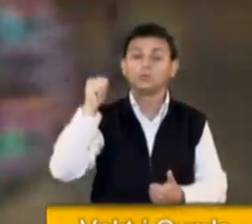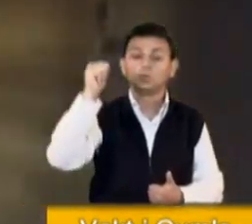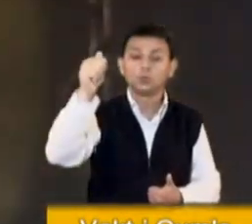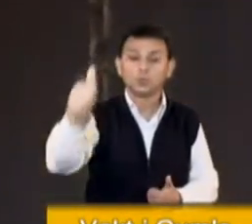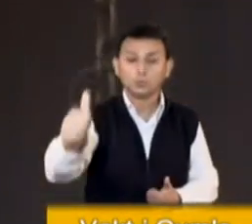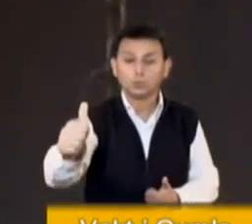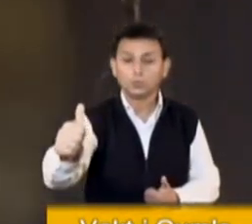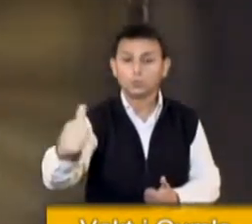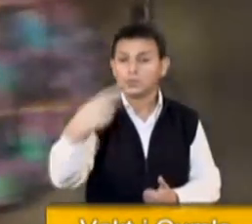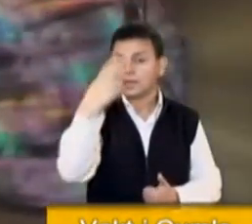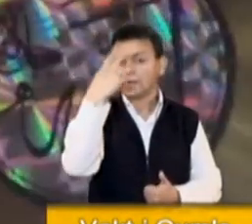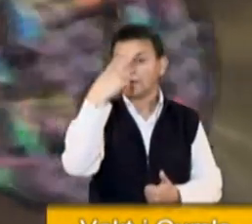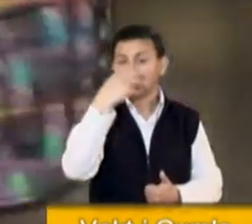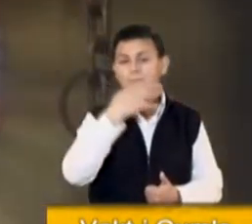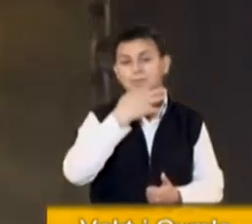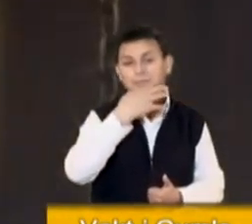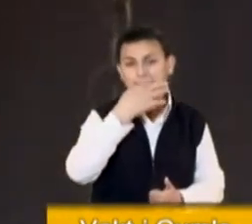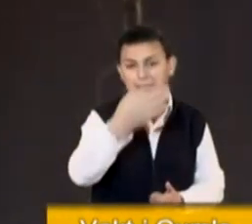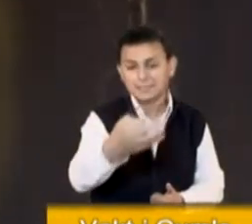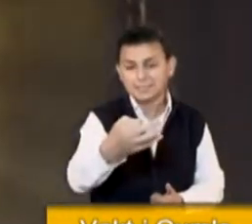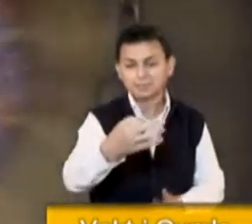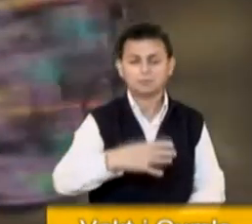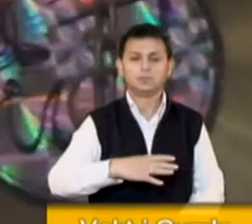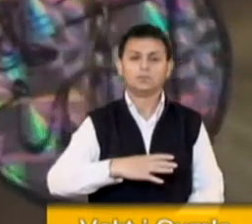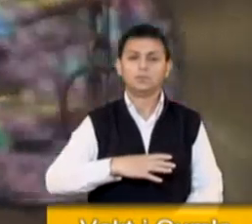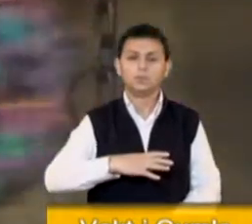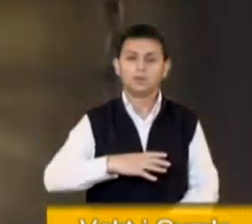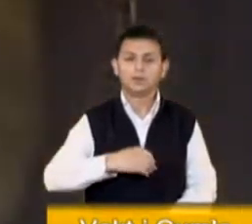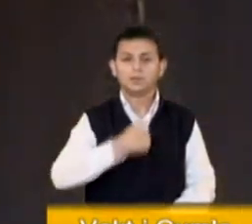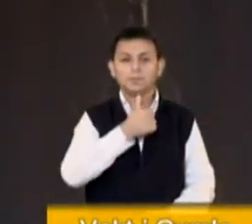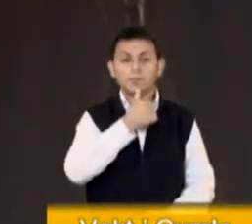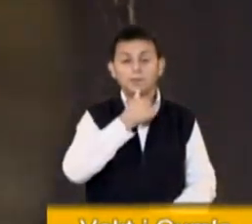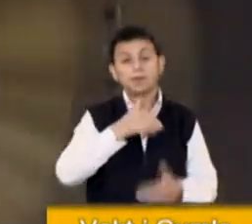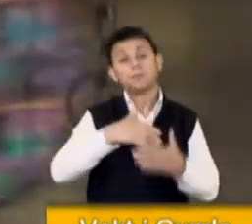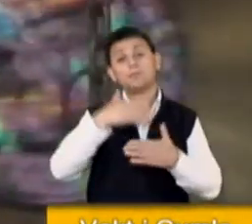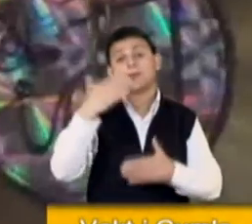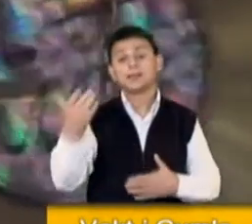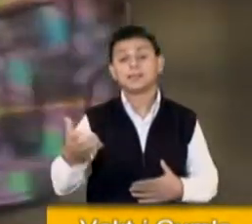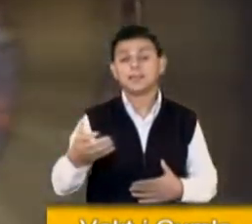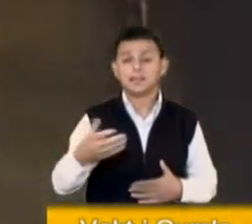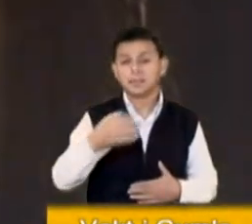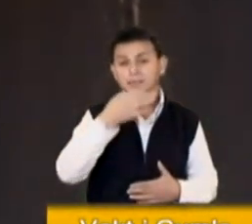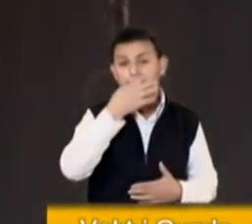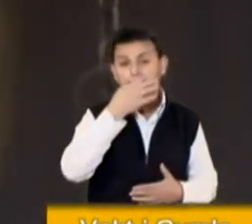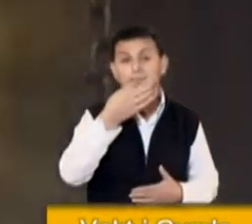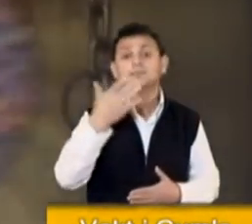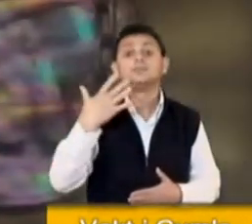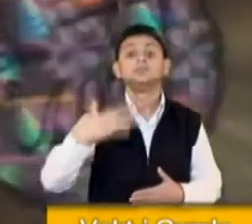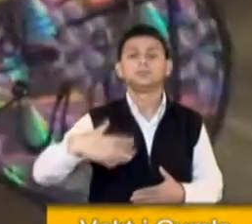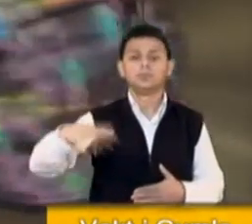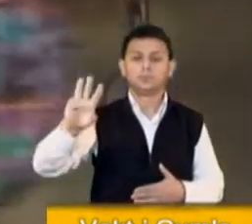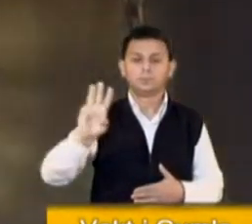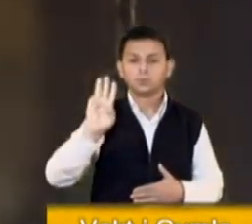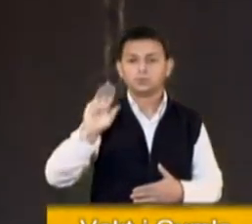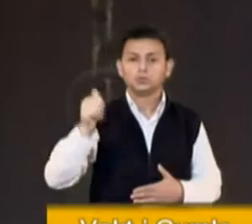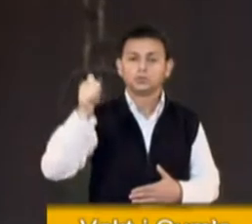babası için bile 3 günden fazla bu şekilde yas tutması caiz değildir. Muhterem müminler, 3 gün